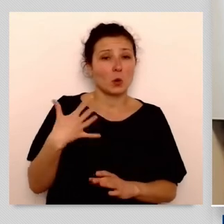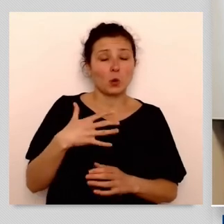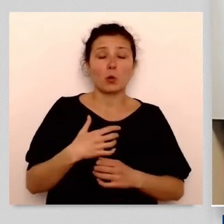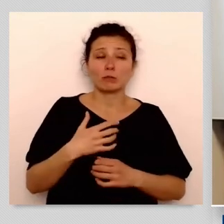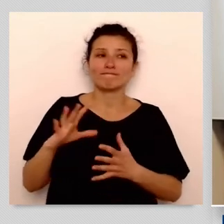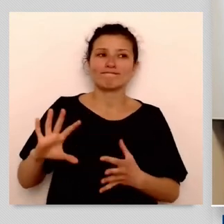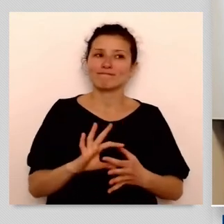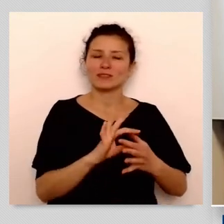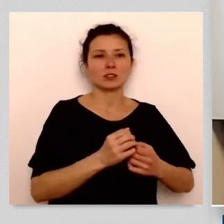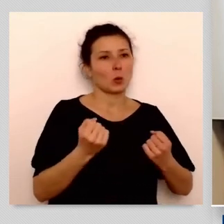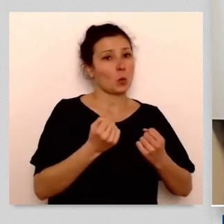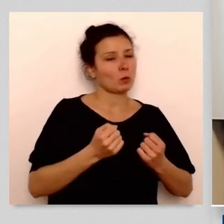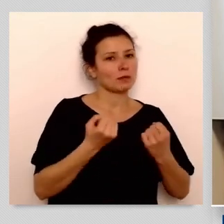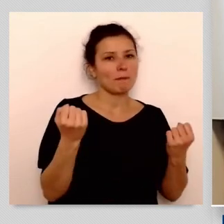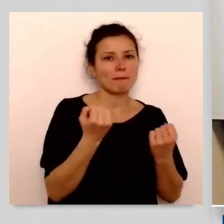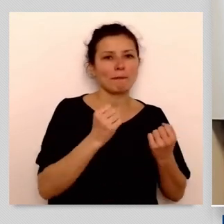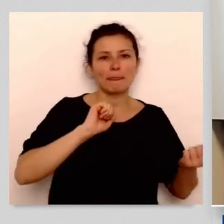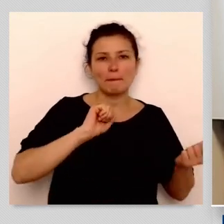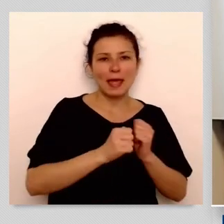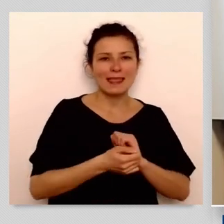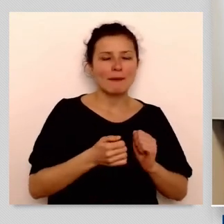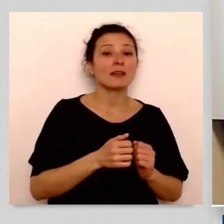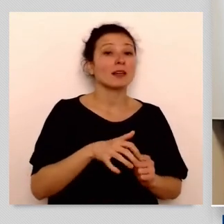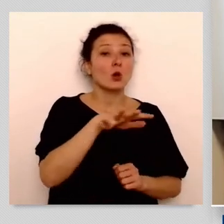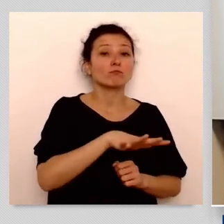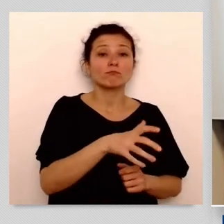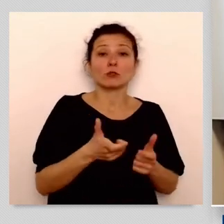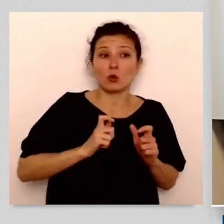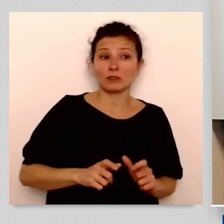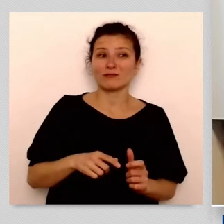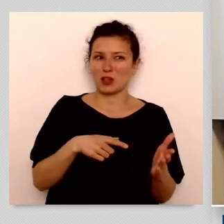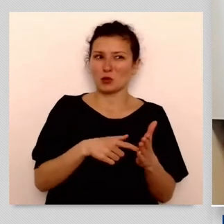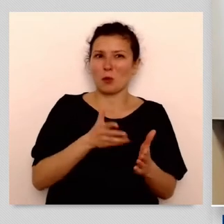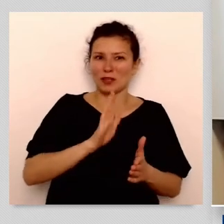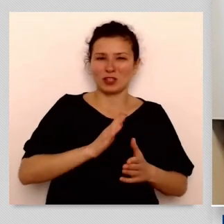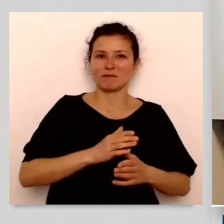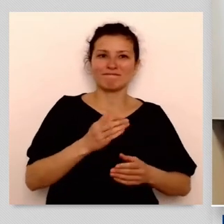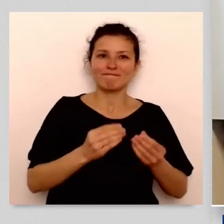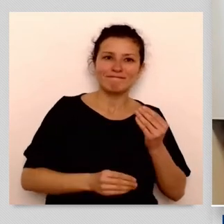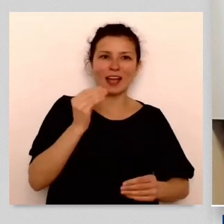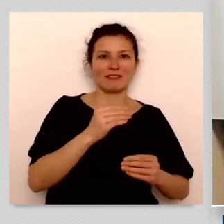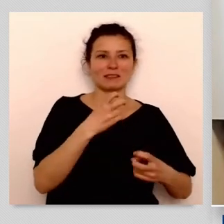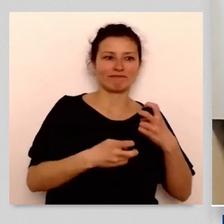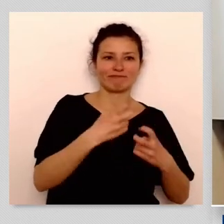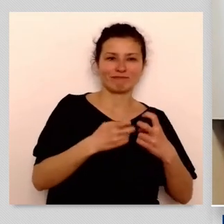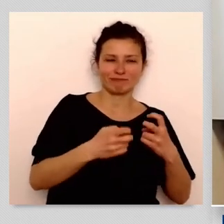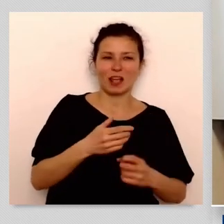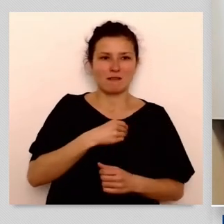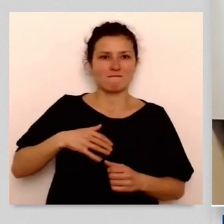zmianami w rolnictwie. I myślę, że to tu, a nie w energetyce będą punkty zapalne, które w Polsce trzeba rozwiązać